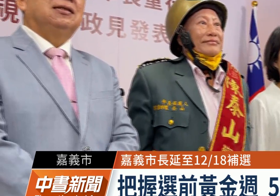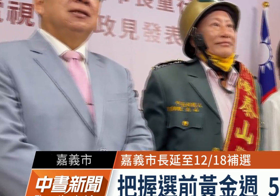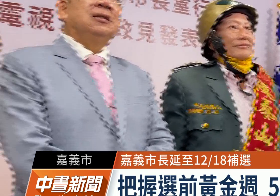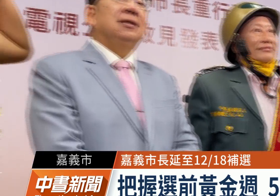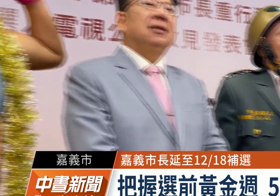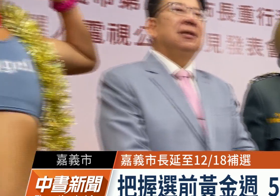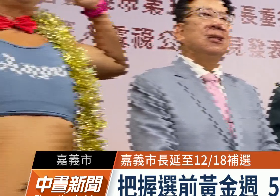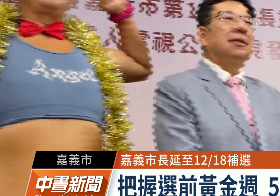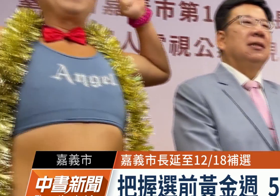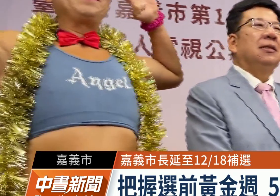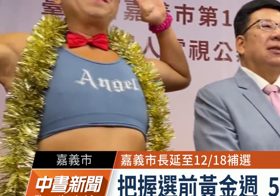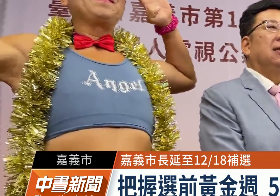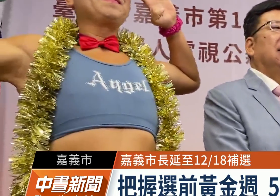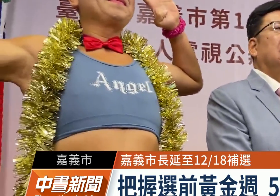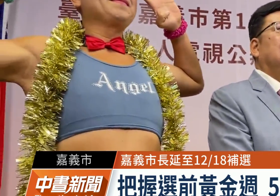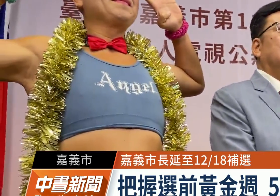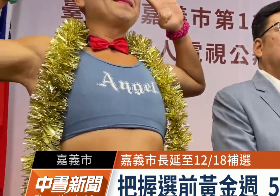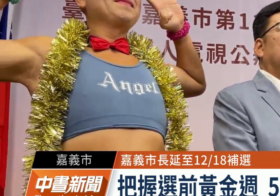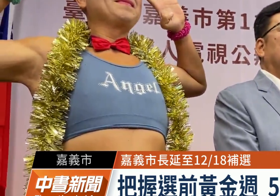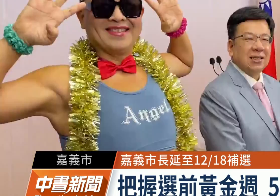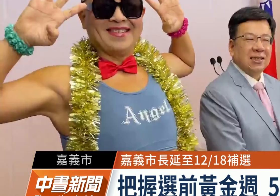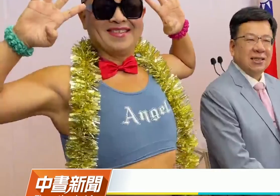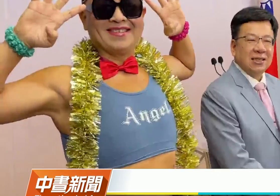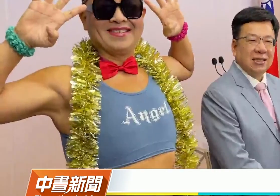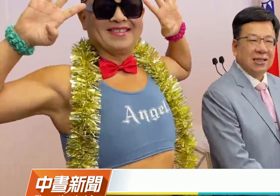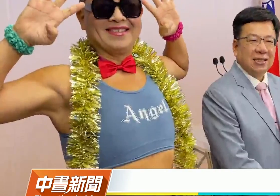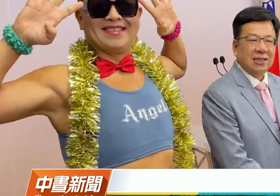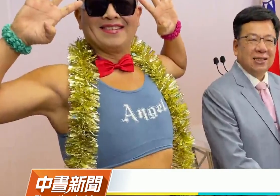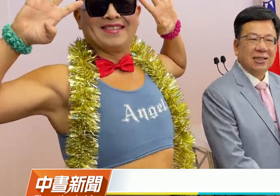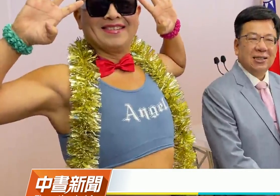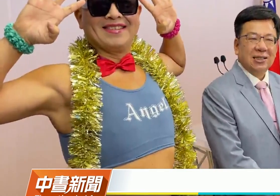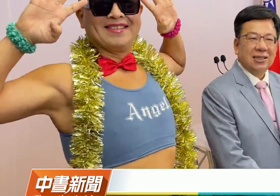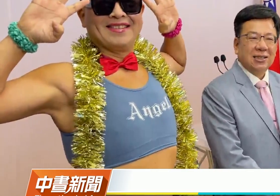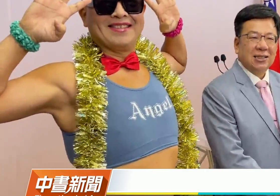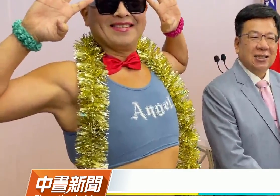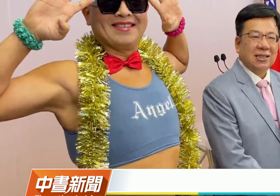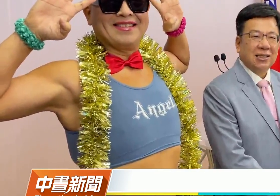见发表会，把握机会来争取认同。记者王刘婷、林昭权，加以报道。